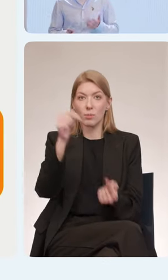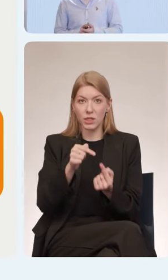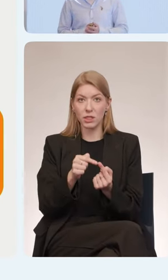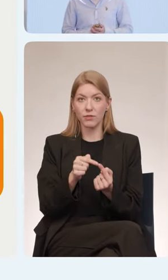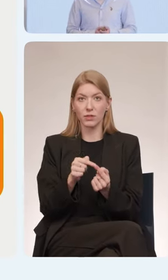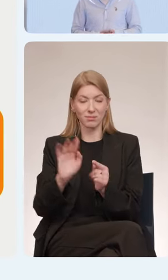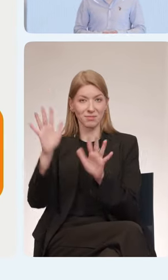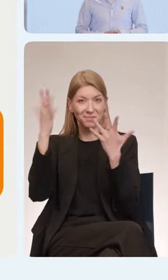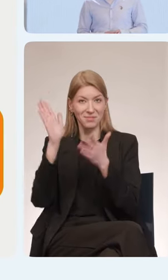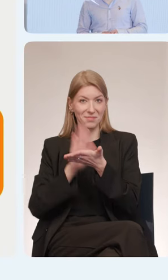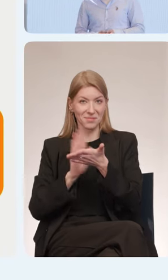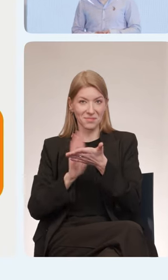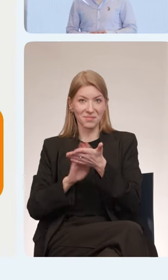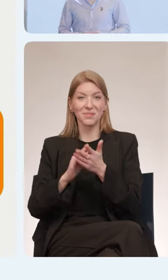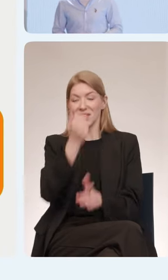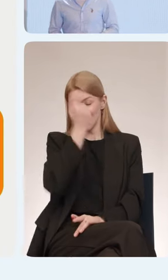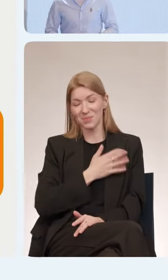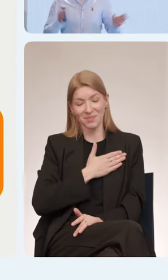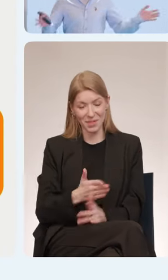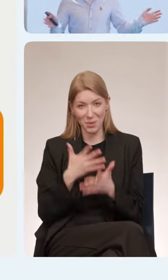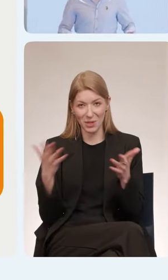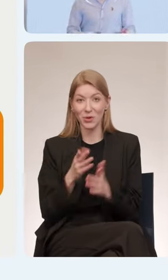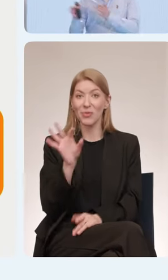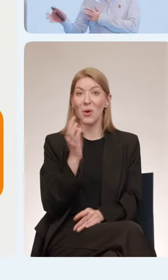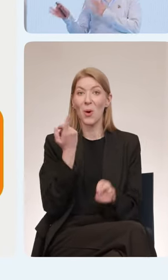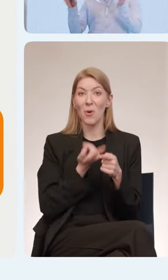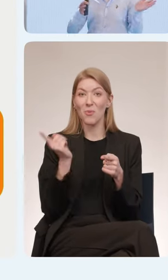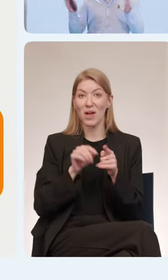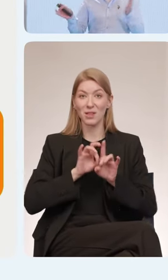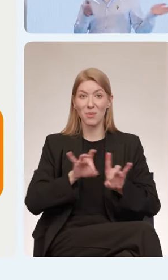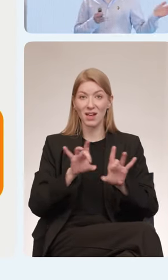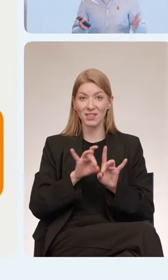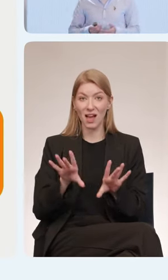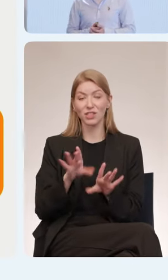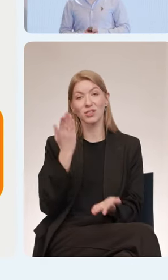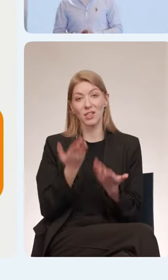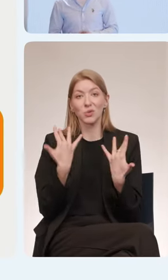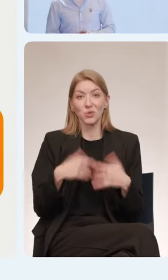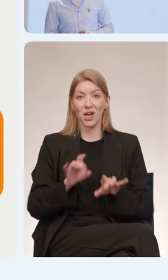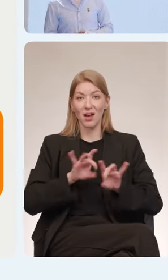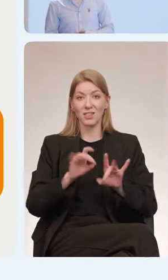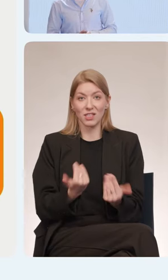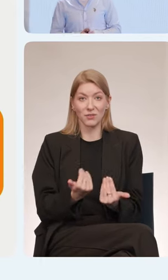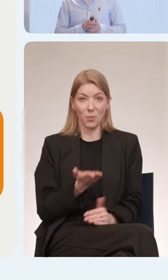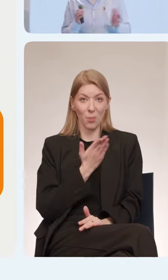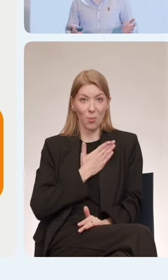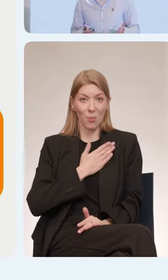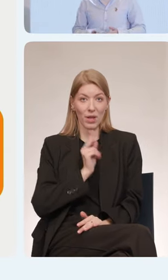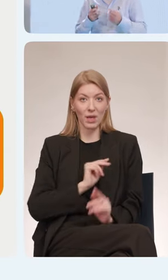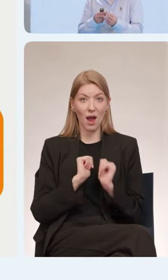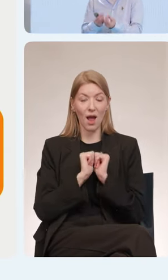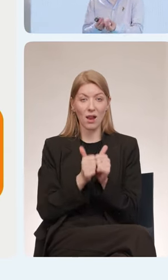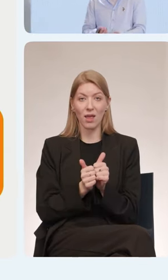получила сертификат доступности. Спасибо большое. Вот. Но про это расскажут или уже рассказывали сегодня мои коллеги непосредственно